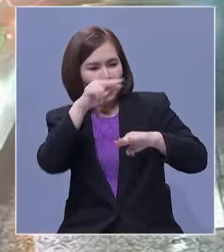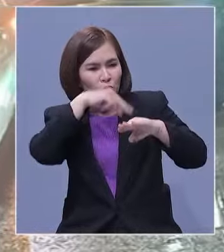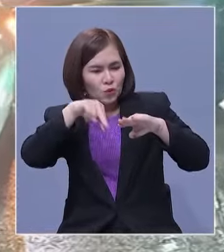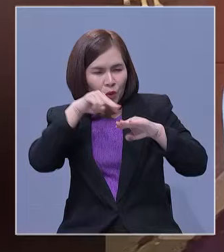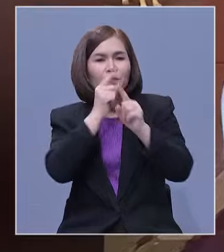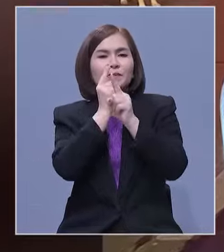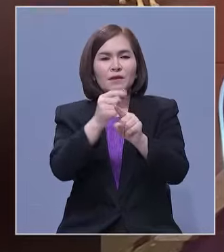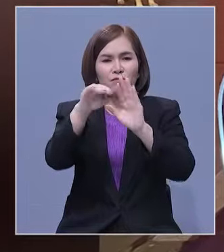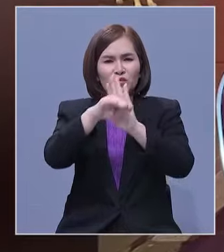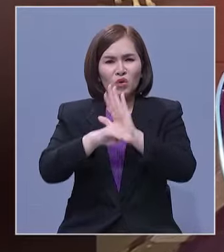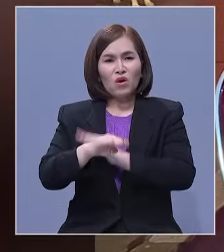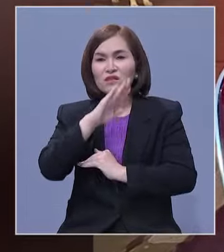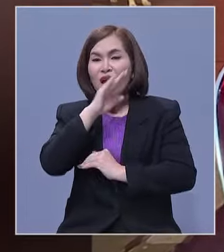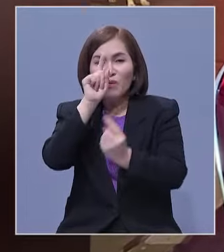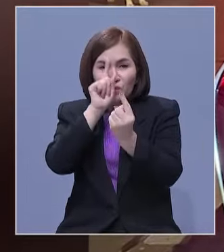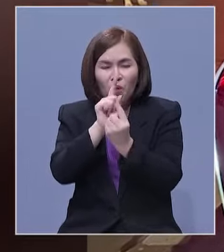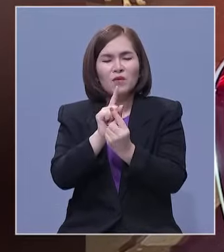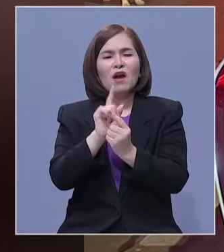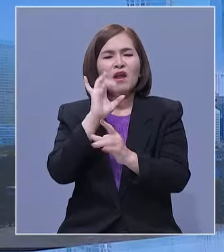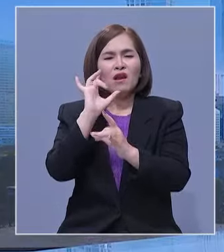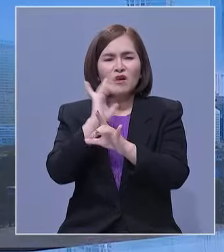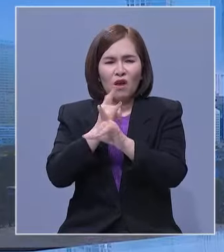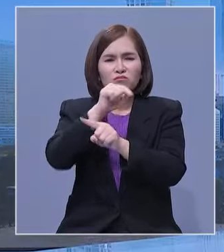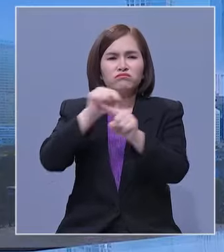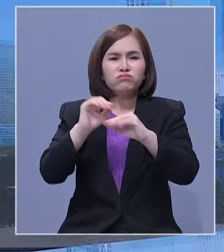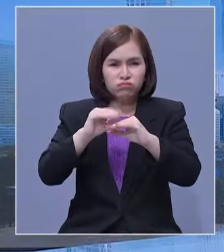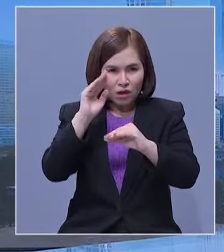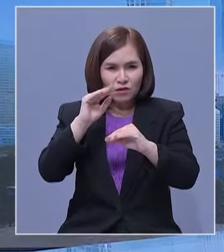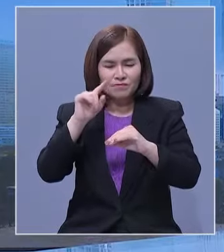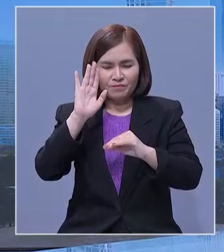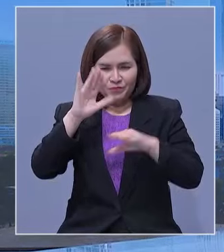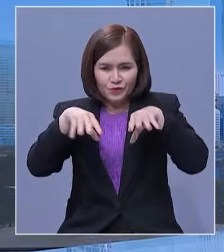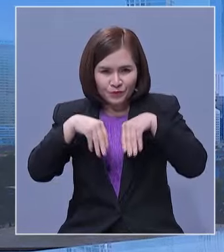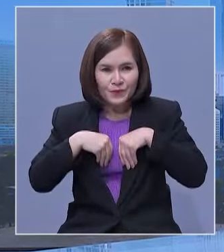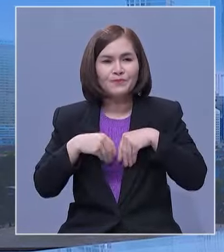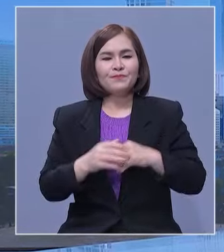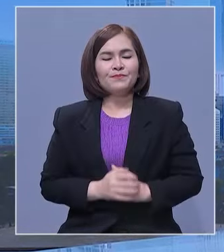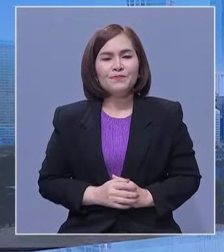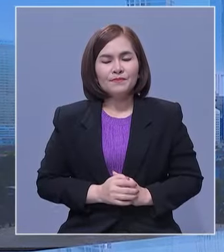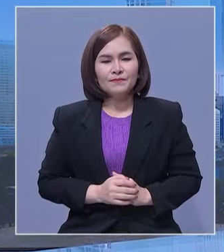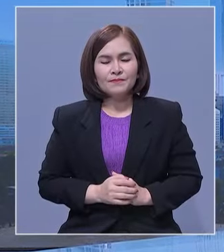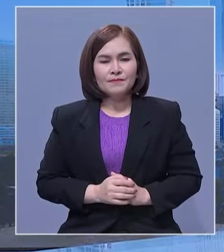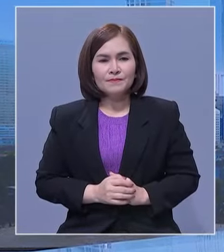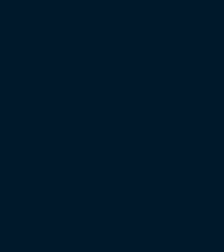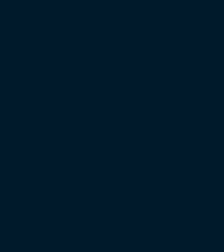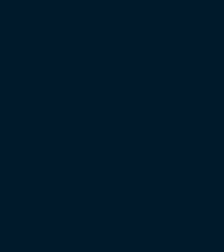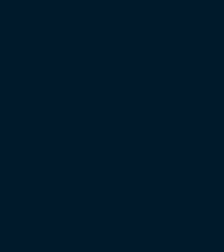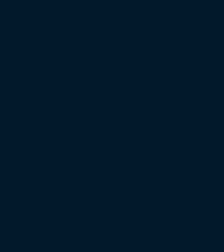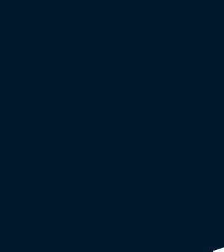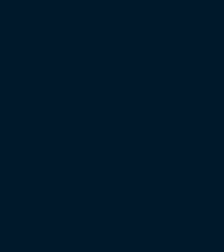ตรวจนะคะถ้าคุณมีปริมาณแอลกอฮอล์คุณรู้อยู่แล้วว่าคุณเมาคุณต้องยอมรับความจริงอ่ะอก็ต้องถูกดำเนินคดีใช่ค่ะนะ